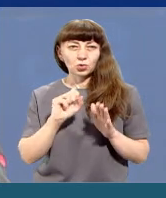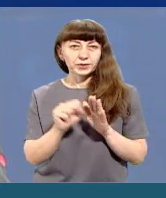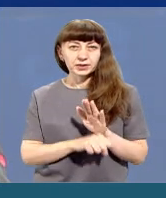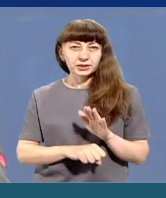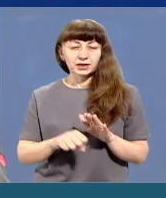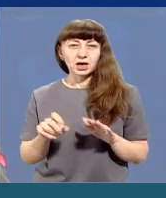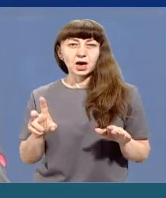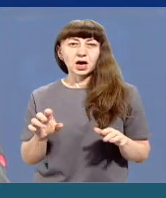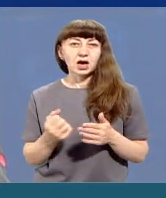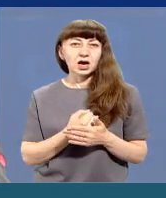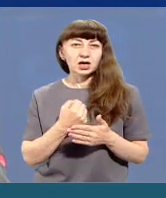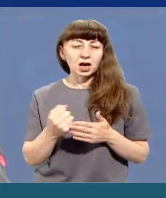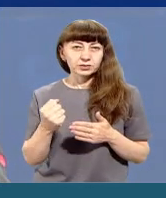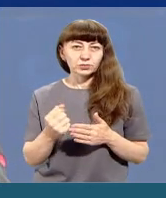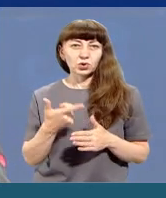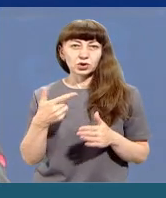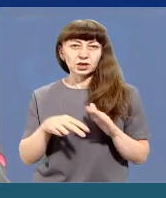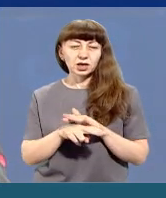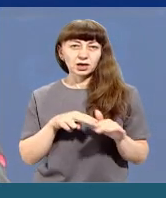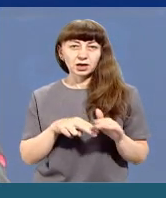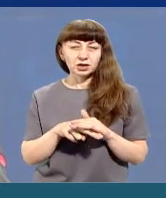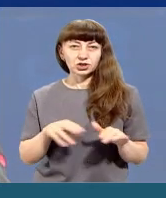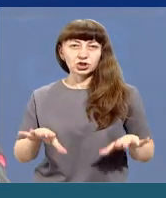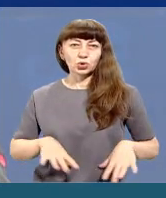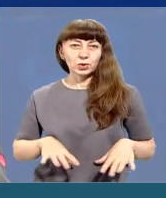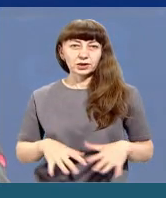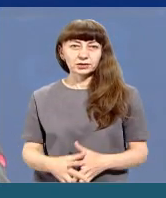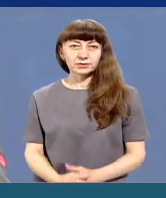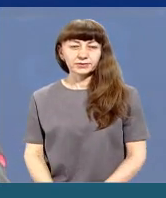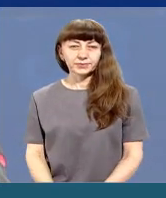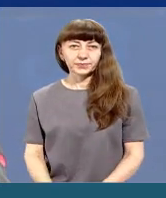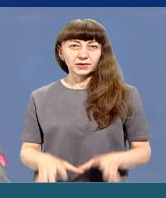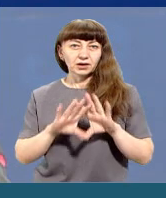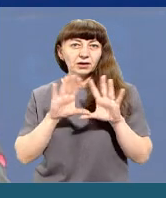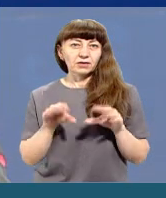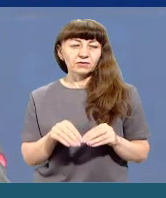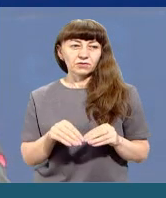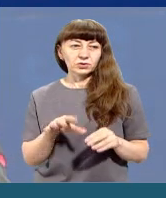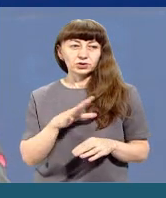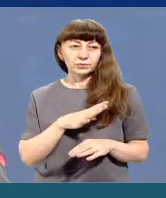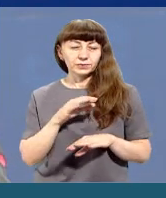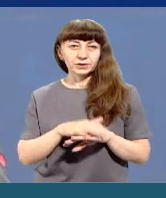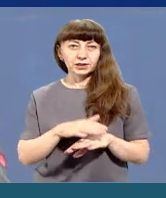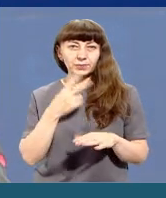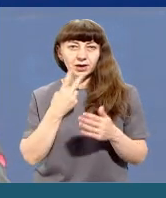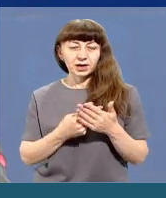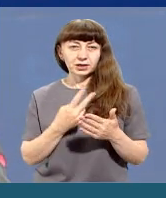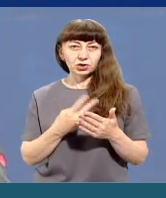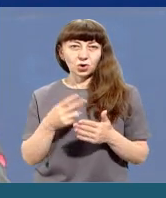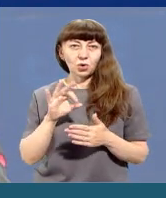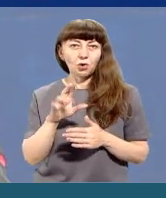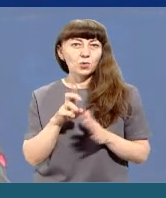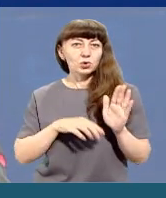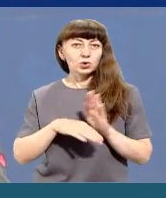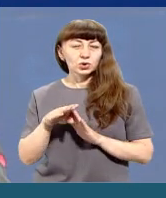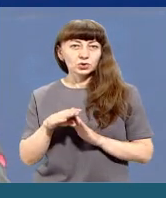убийства, разбои, грабежи, кражи, хулиганства. В целом приведенная статистика свидетельствует об